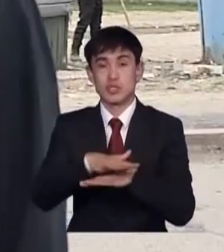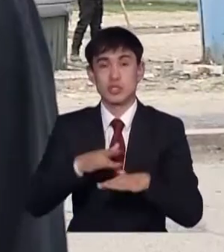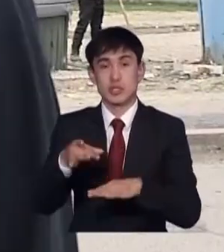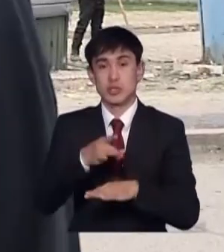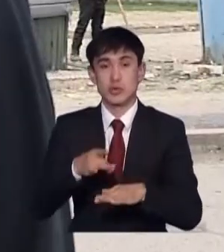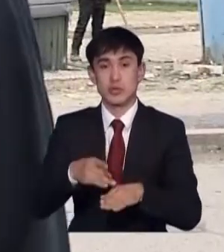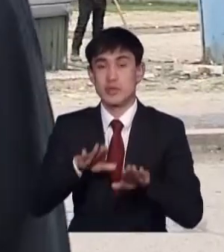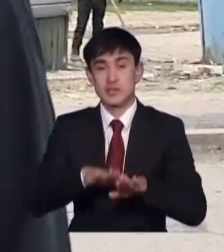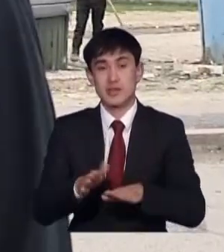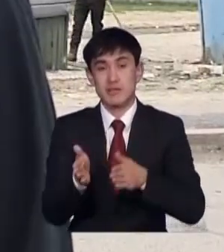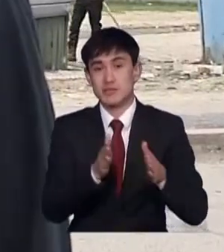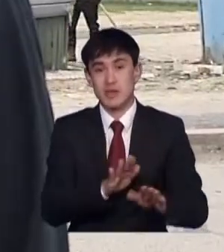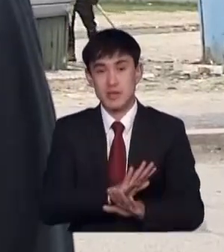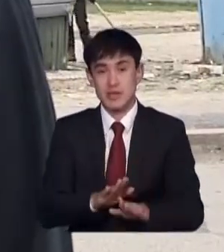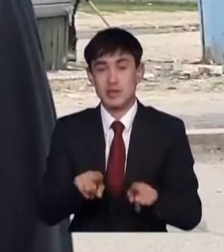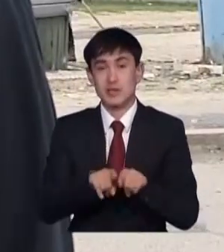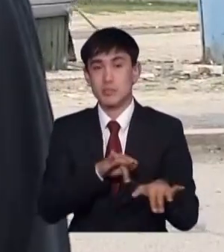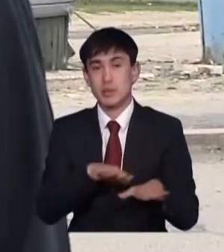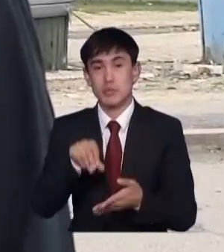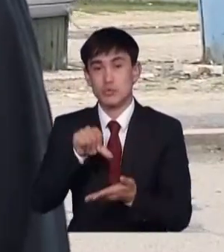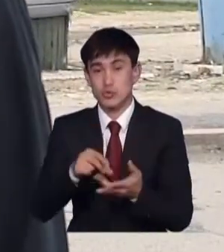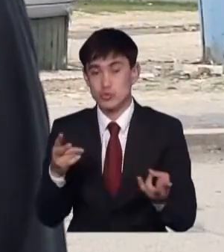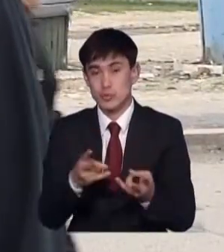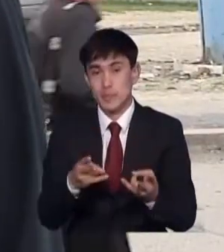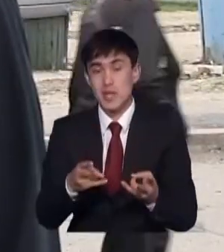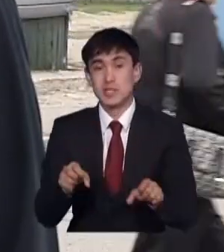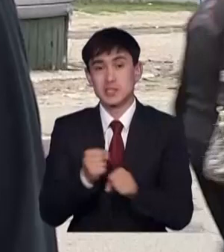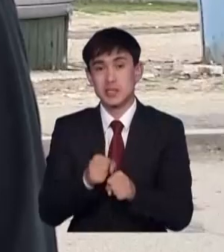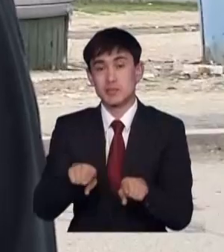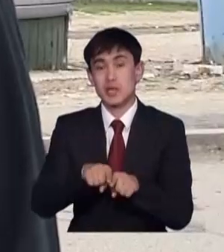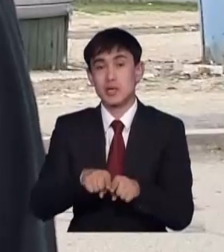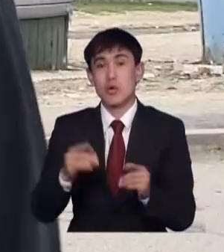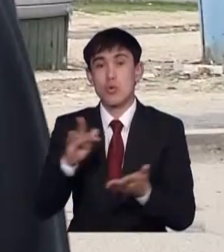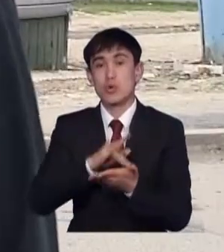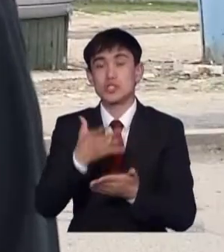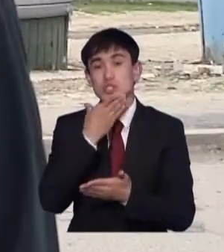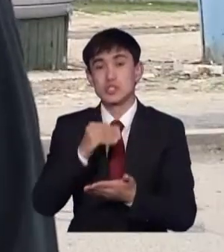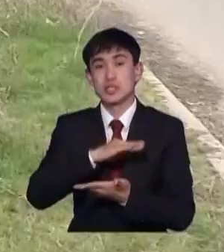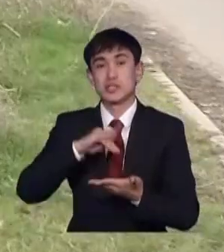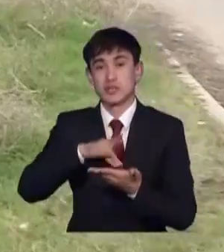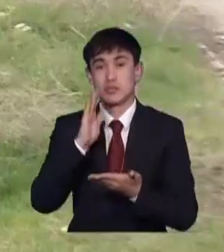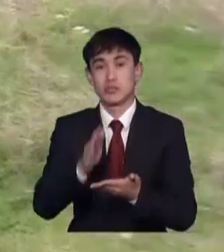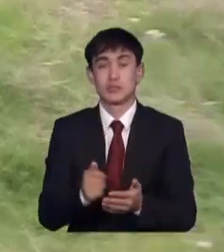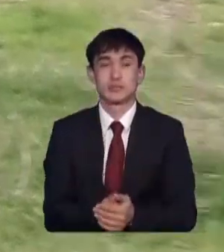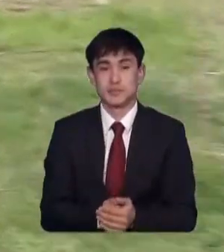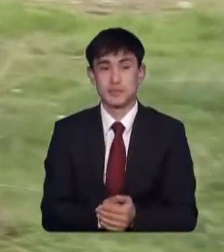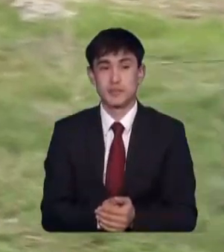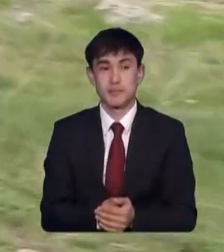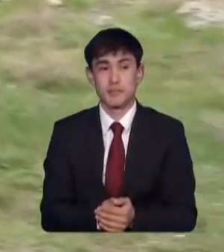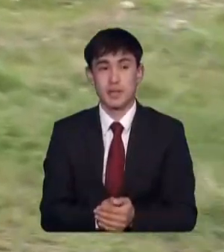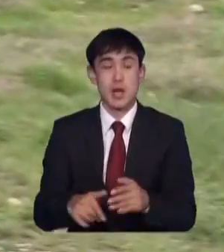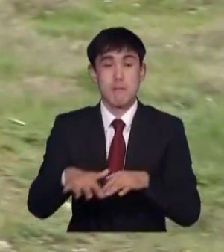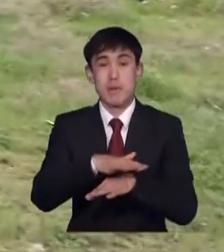региона не оставаться в стороне от таких мероприятий Так мы сделаем Наш город чище и красивее стоит отметить что